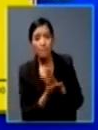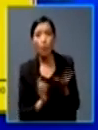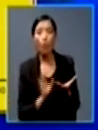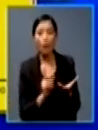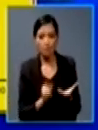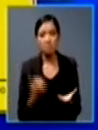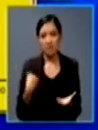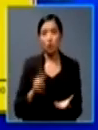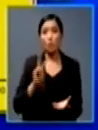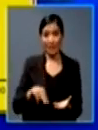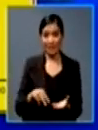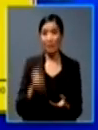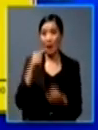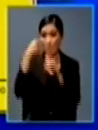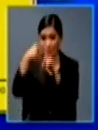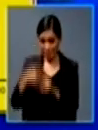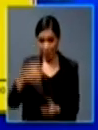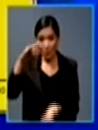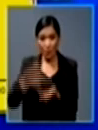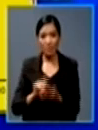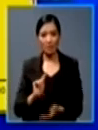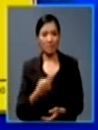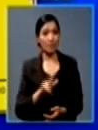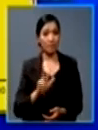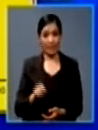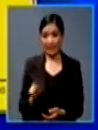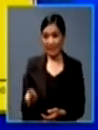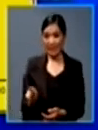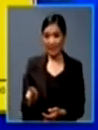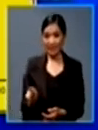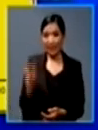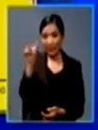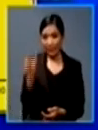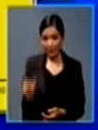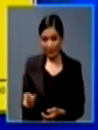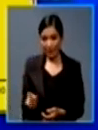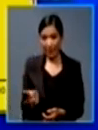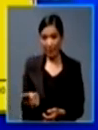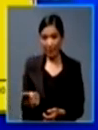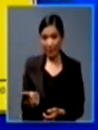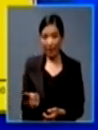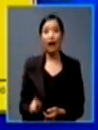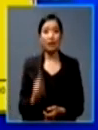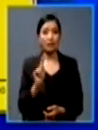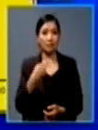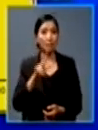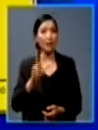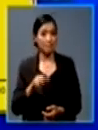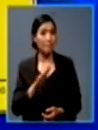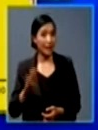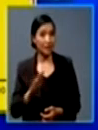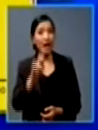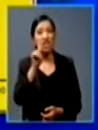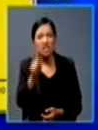ากับข้าวหอมมะลิเลยเห็นไหมฮะเข้ากับช่องแรกเลย 13,000 บาท 13,000 บาทต่อตันนะครับท่านผู้ชมครับอ ัน นี้คือมติครม.วัน